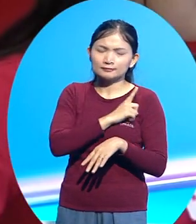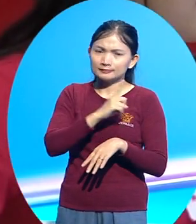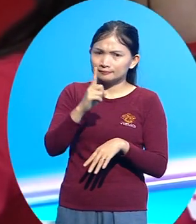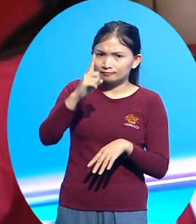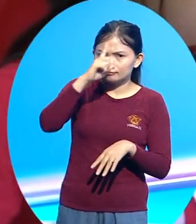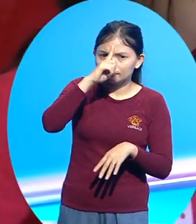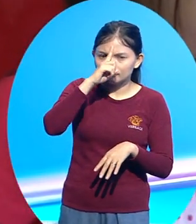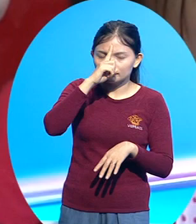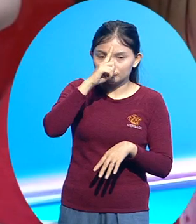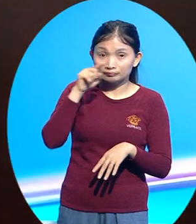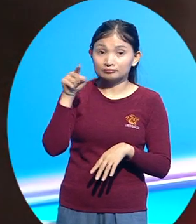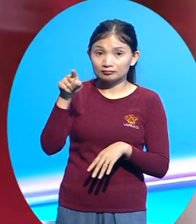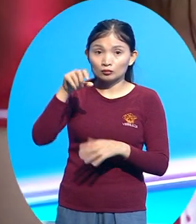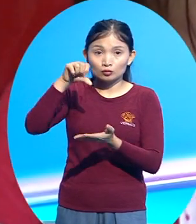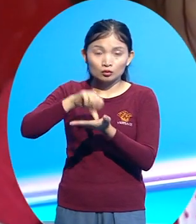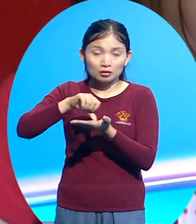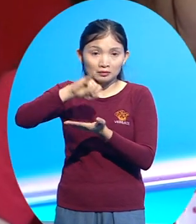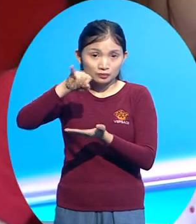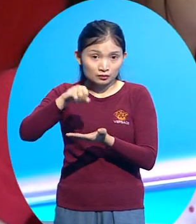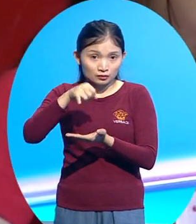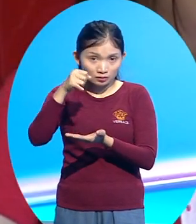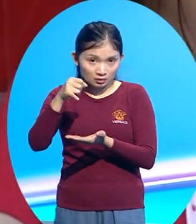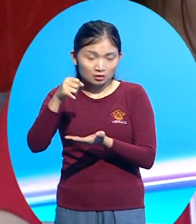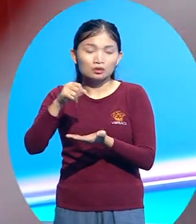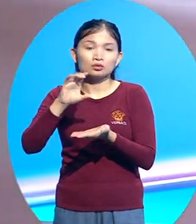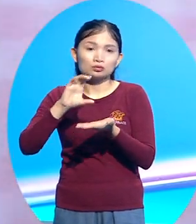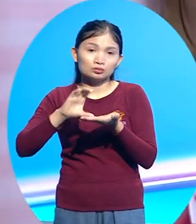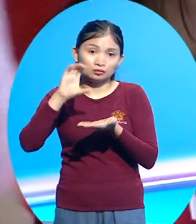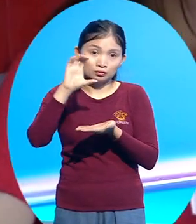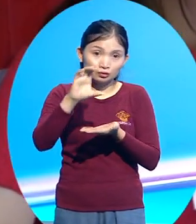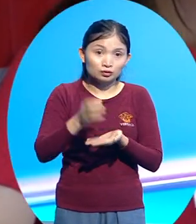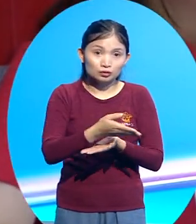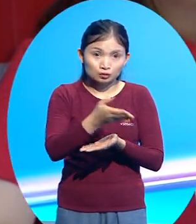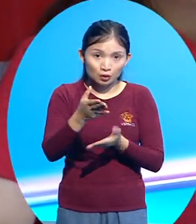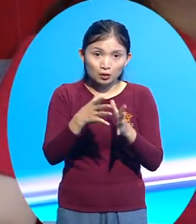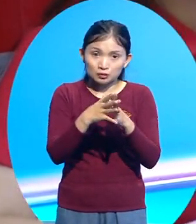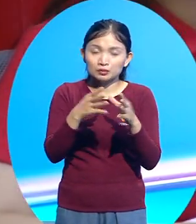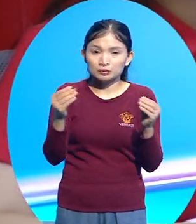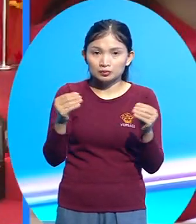cung cấp đa dạng các sản phẩm, dịch vụ, đáp ứng nhu cầu học tiếng Anh của nhiều đối tượng học viên khác nhau.